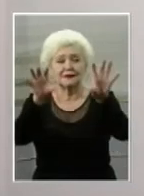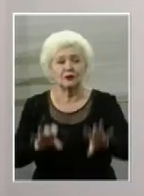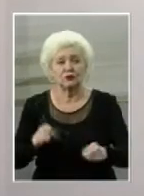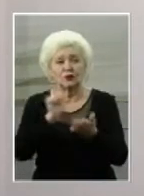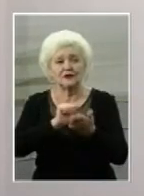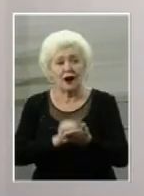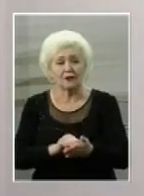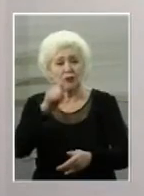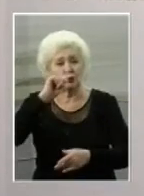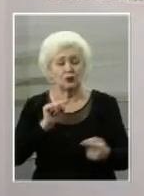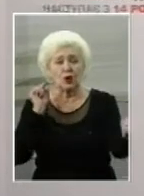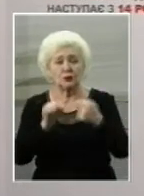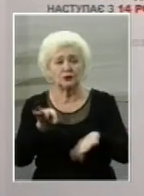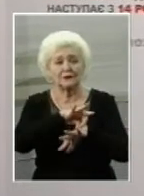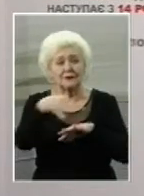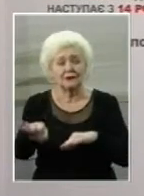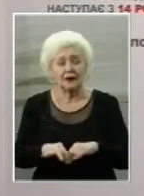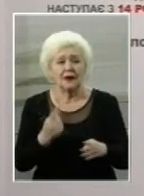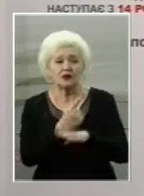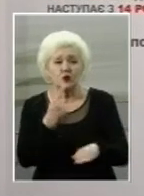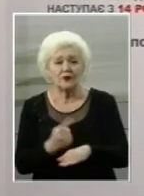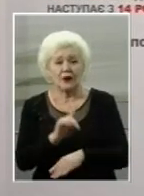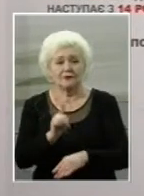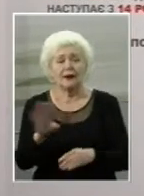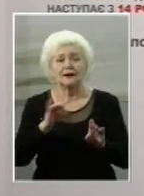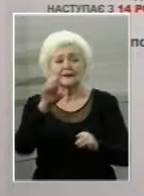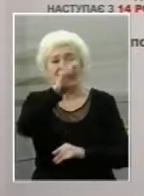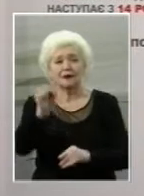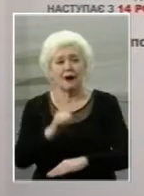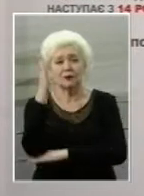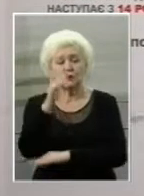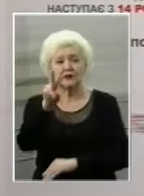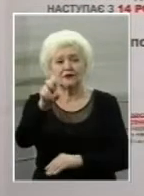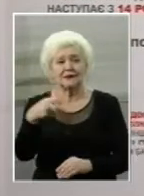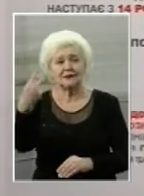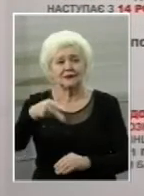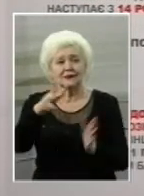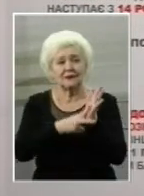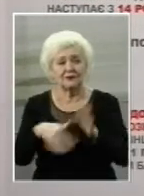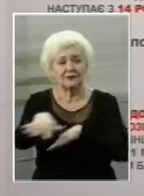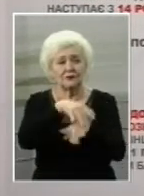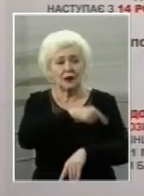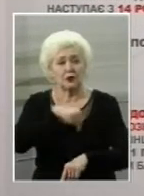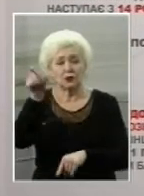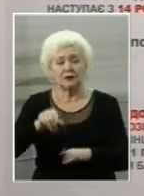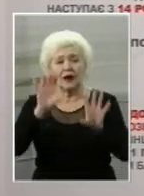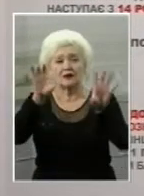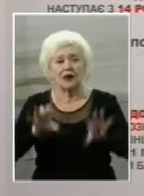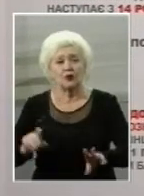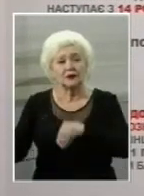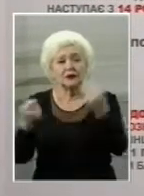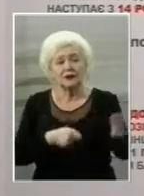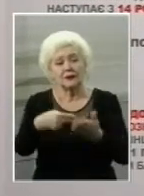актів України щодо протидії булінгу, цькуванню. За проголосували 228 народних депутатів. Закон передали на